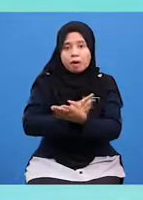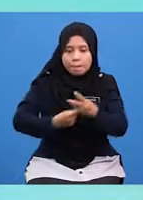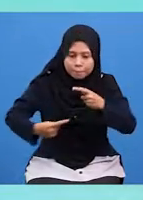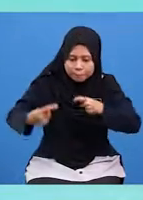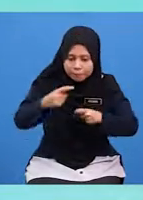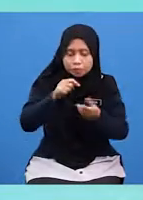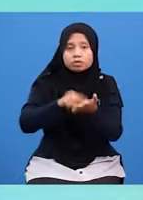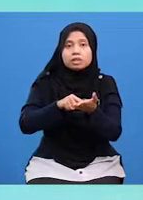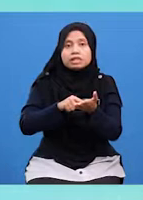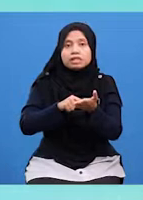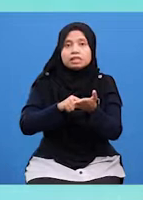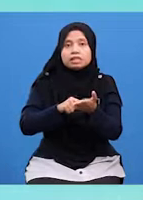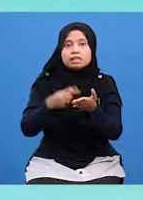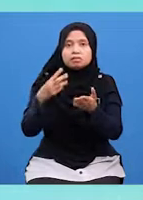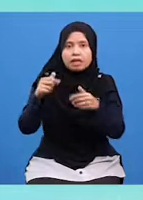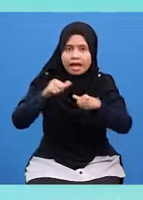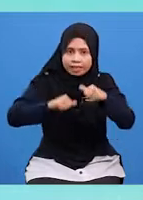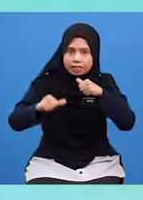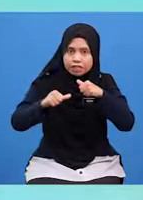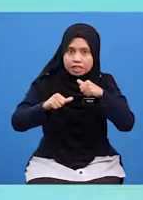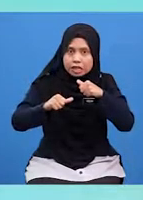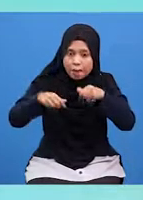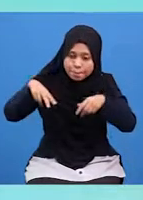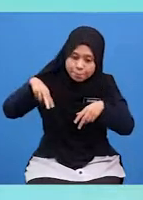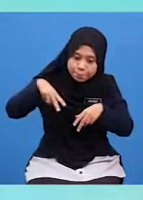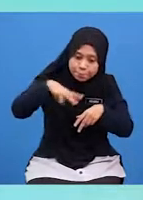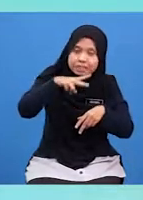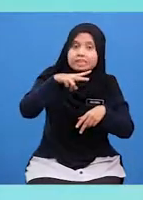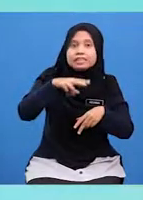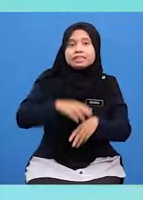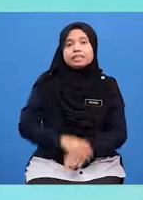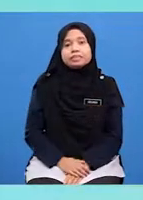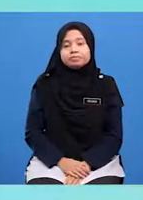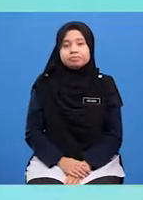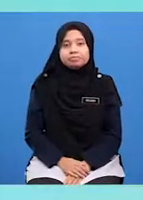berlaku melalui aktiviti penjelajahan.